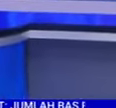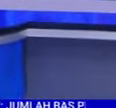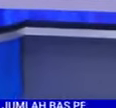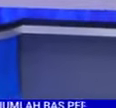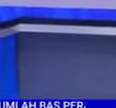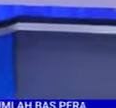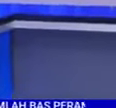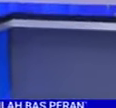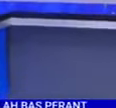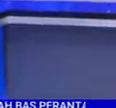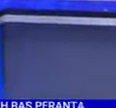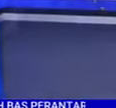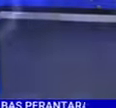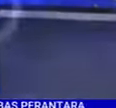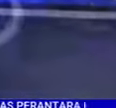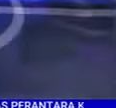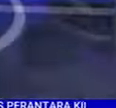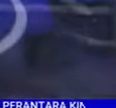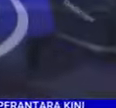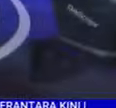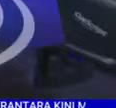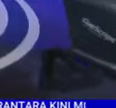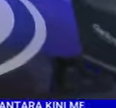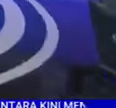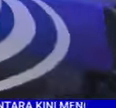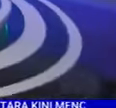teruskan kita bersama dengan Nazri. Nazri, teruskan.